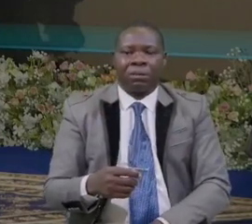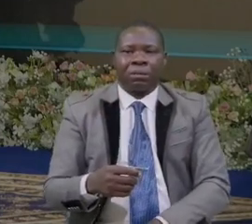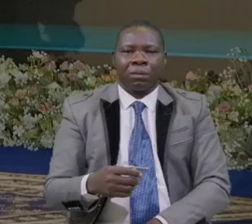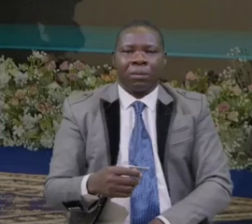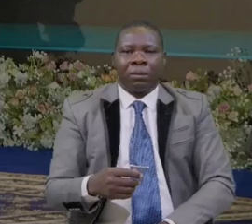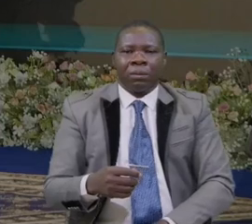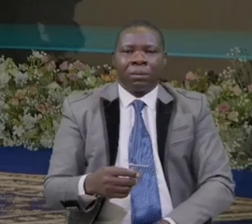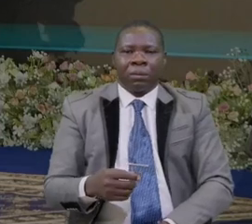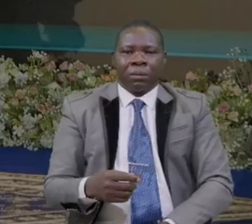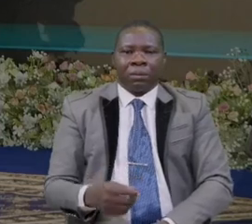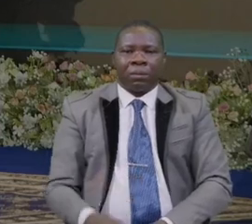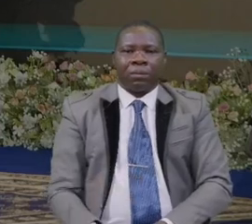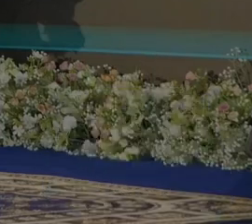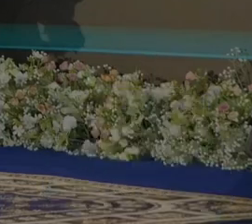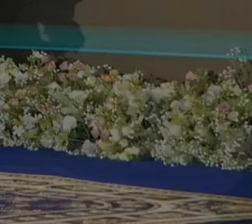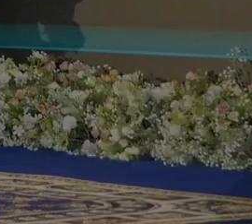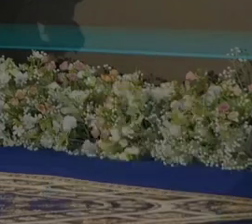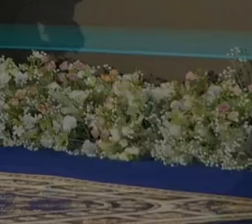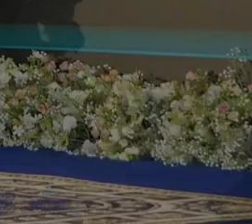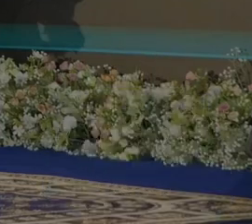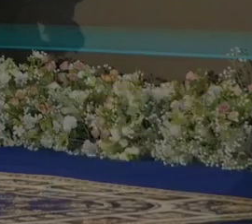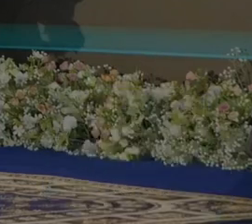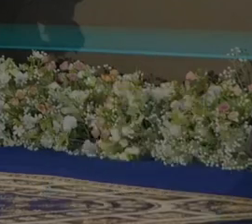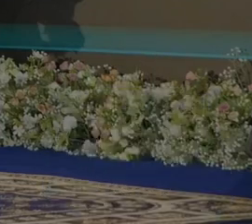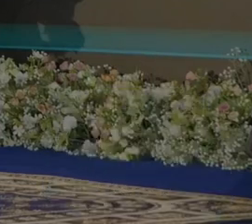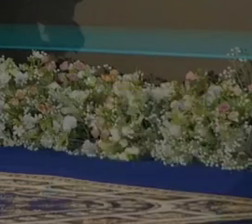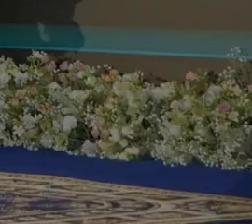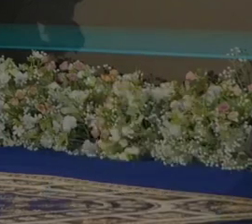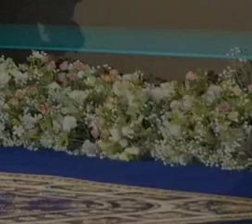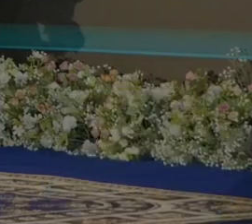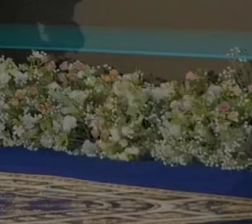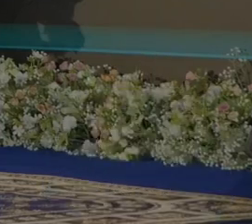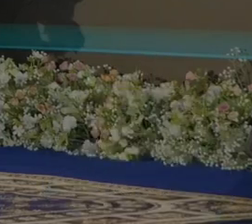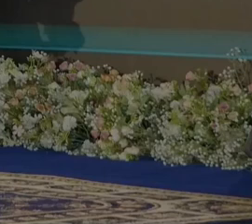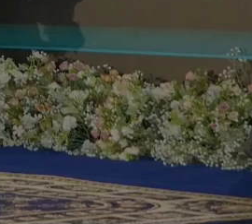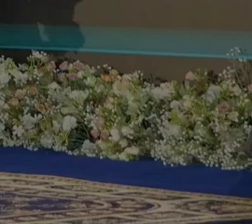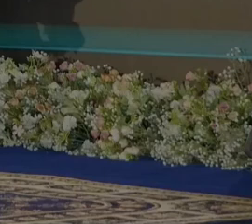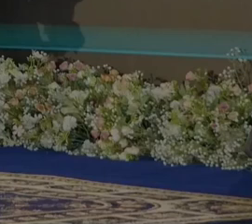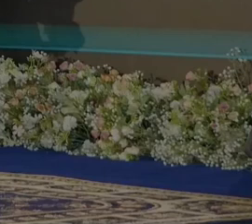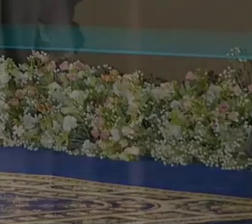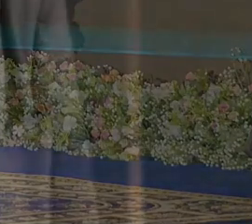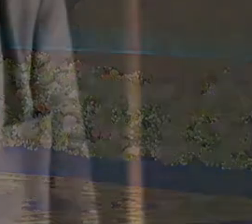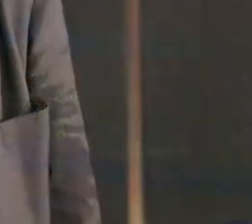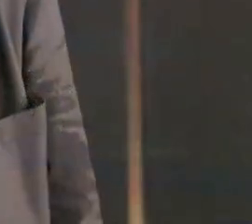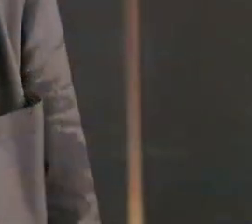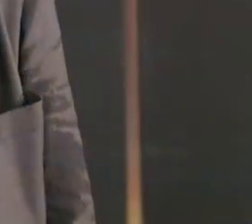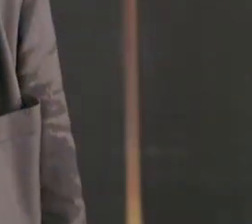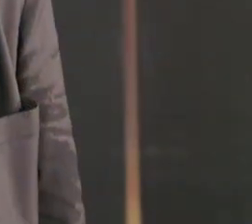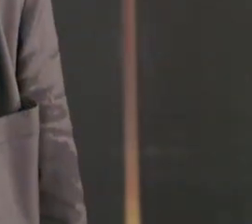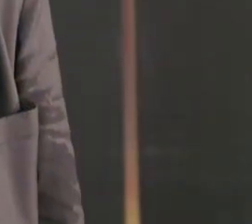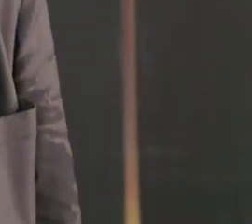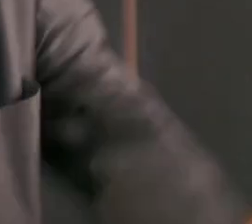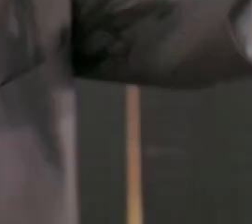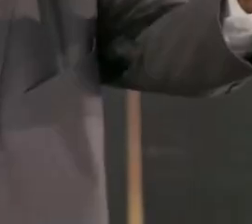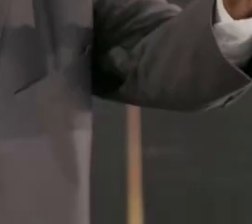Et ils ne vont pas au-delà de 100 000. Tu as 10 000. Non, il faut garder ça. 50 000.